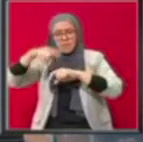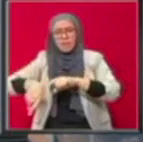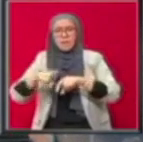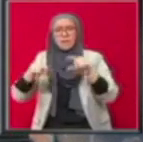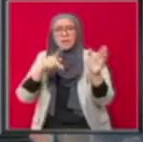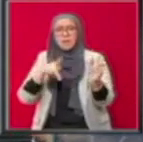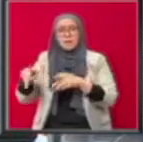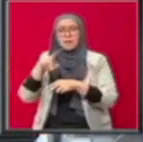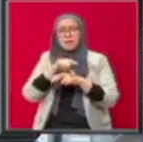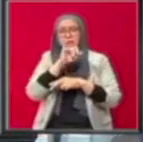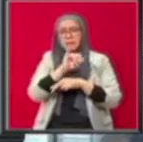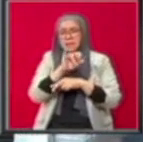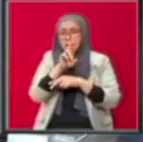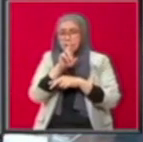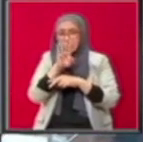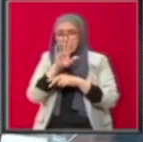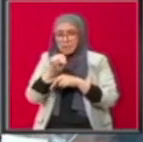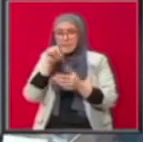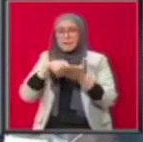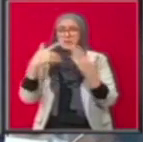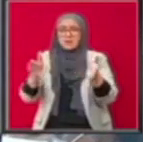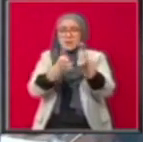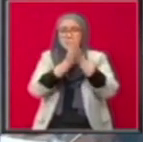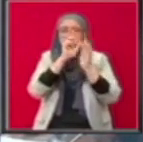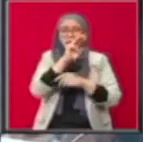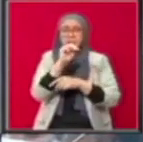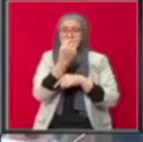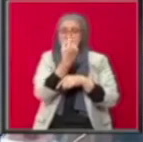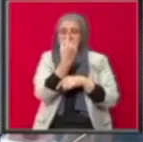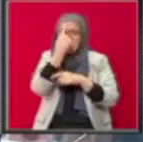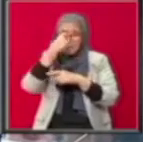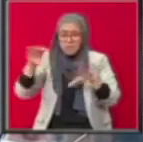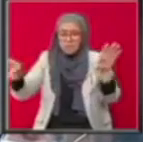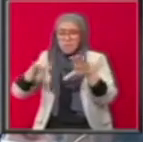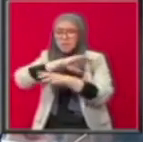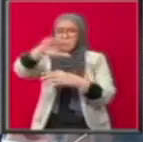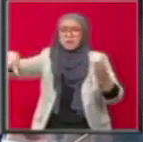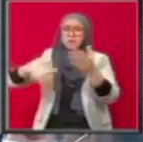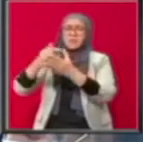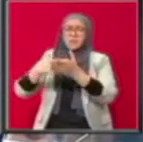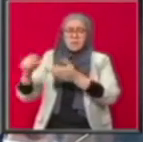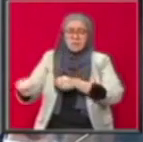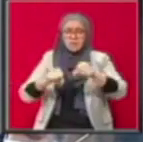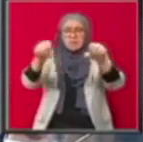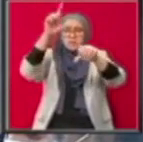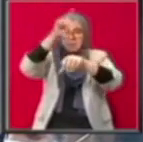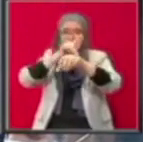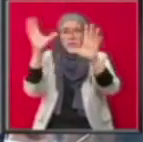12 untuk dijalankan ke atas 7 lembar sungai di negeri sawah termasuk sungai Batang semarahan